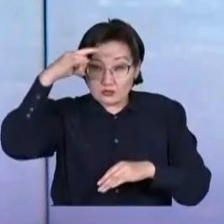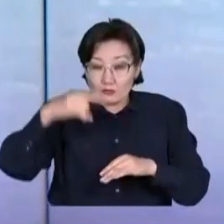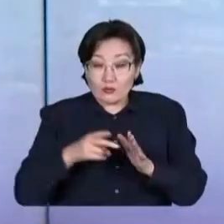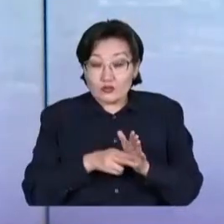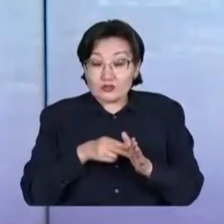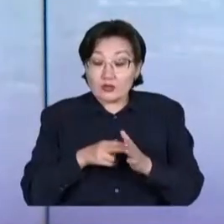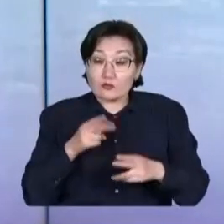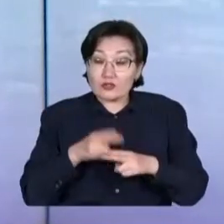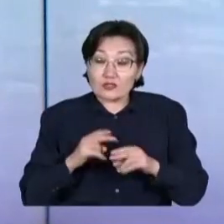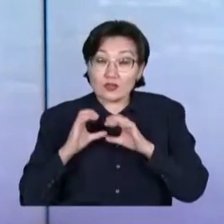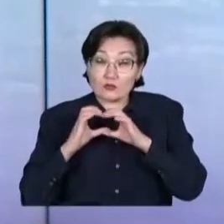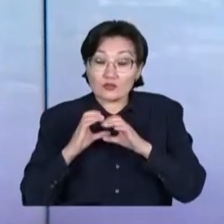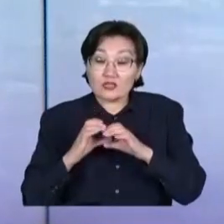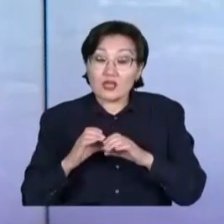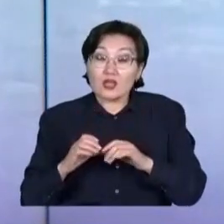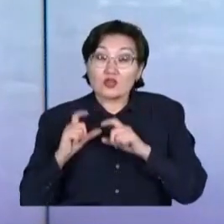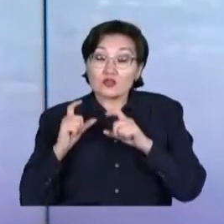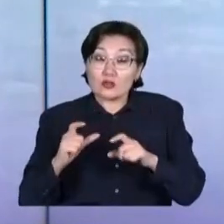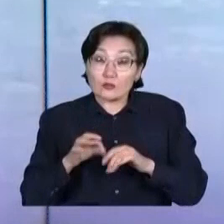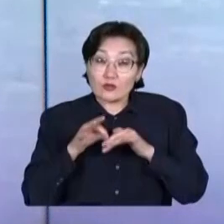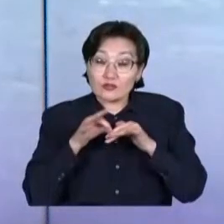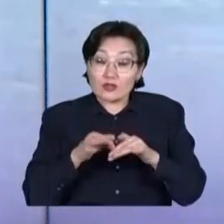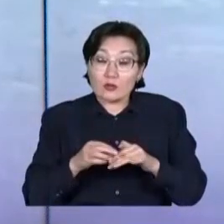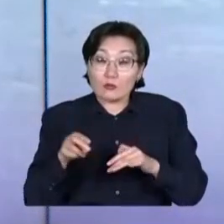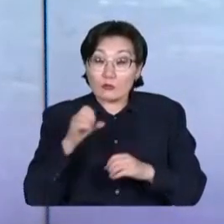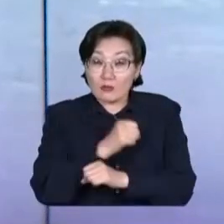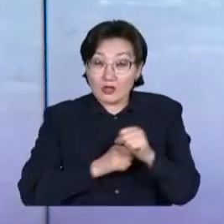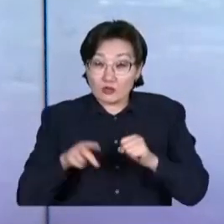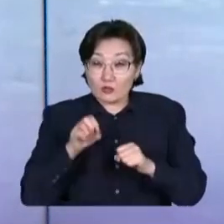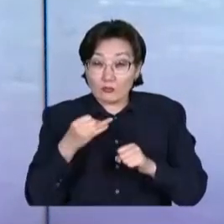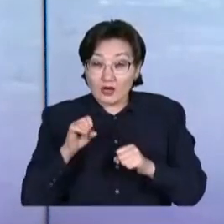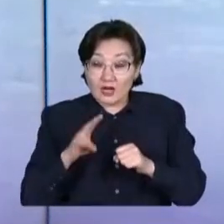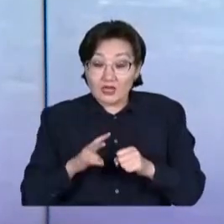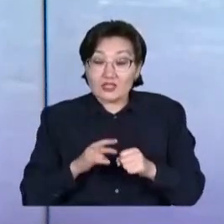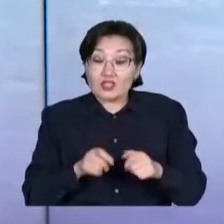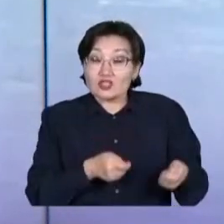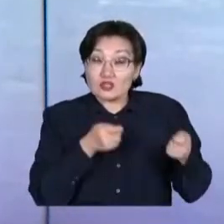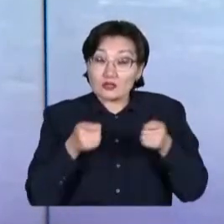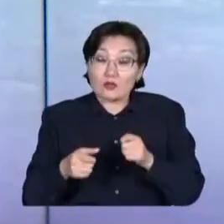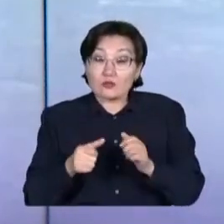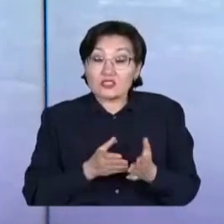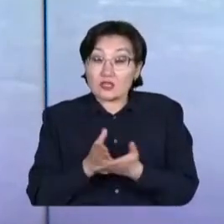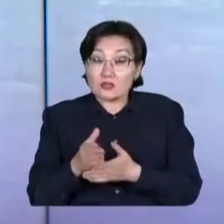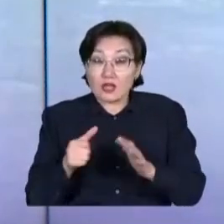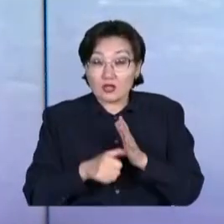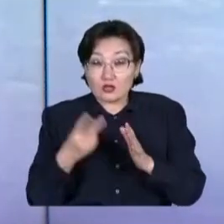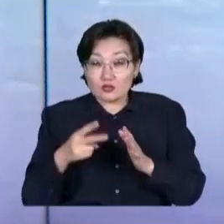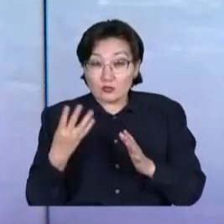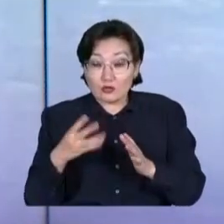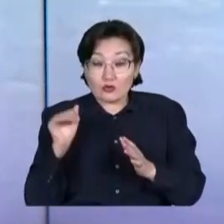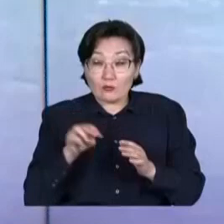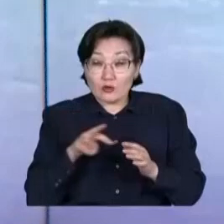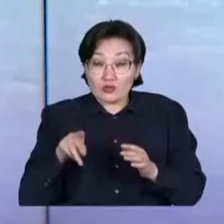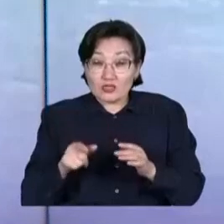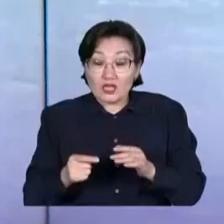жолы жүк тасымалы локомотивтерге арналған мотор майын жеткізу саласында 624 миллион теңгеден астам бәсекелестікке қарсы